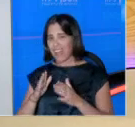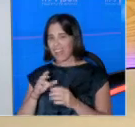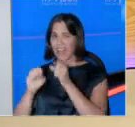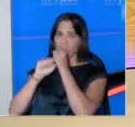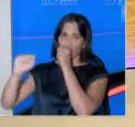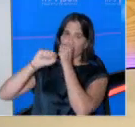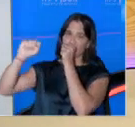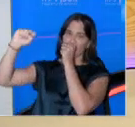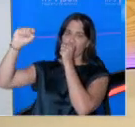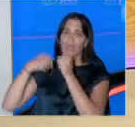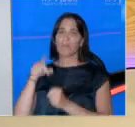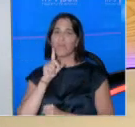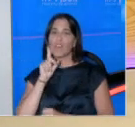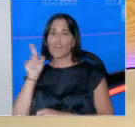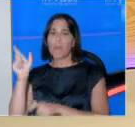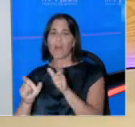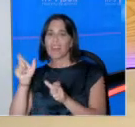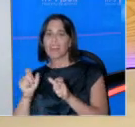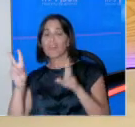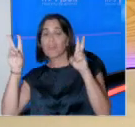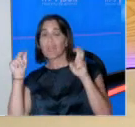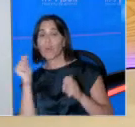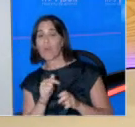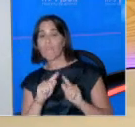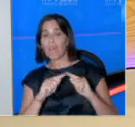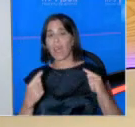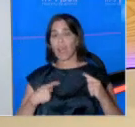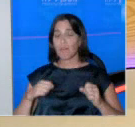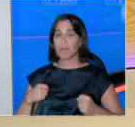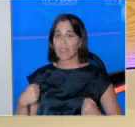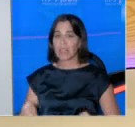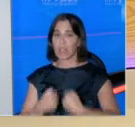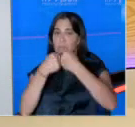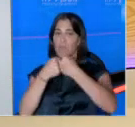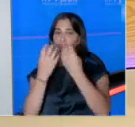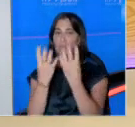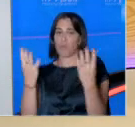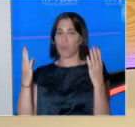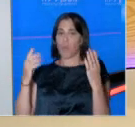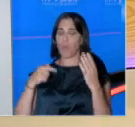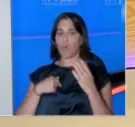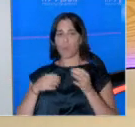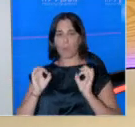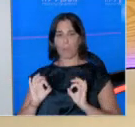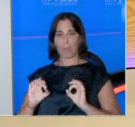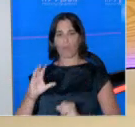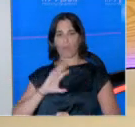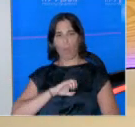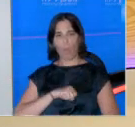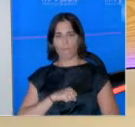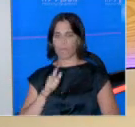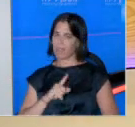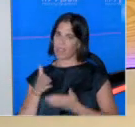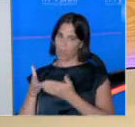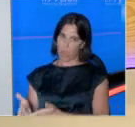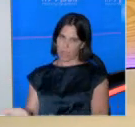חיצצרצו בשם אנשים כאילו הם ואחרים, התנפצו אל מול חומות המציאות הכואבת. אבל זה לא